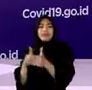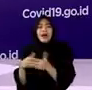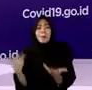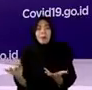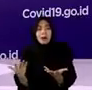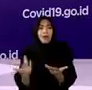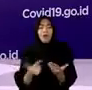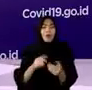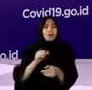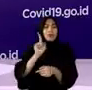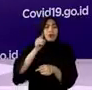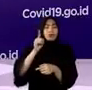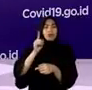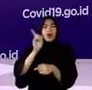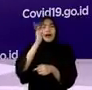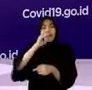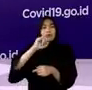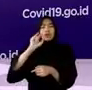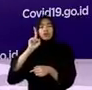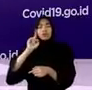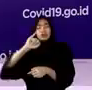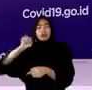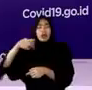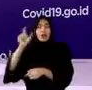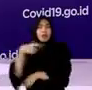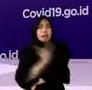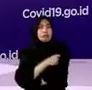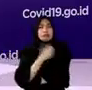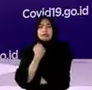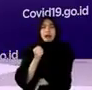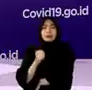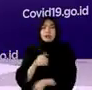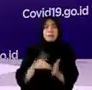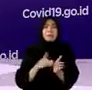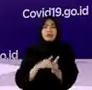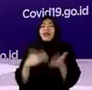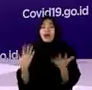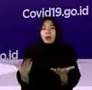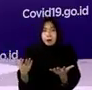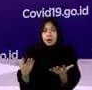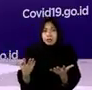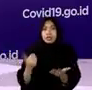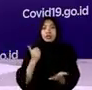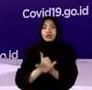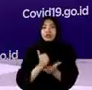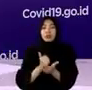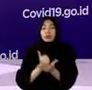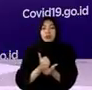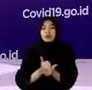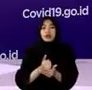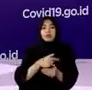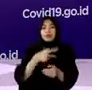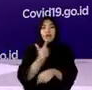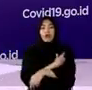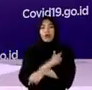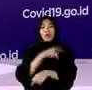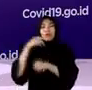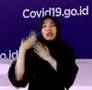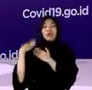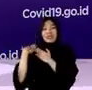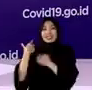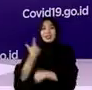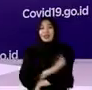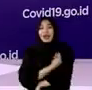vaksinasi belum bisa mencapai 1 juta orang per hari? Berapa banyak sebetulnya jumlah vaksinator di Indonesia? Dan